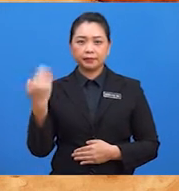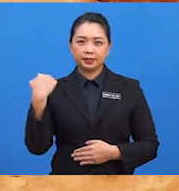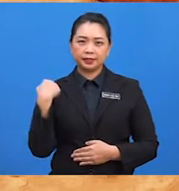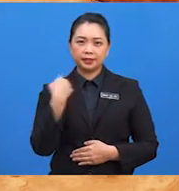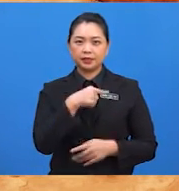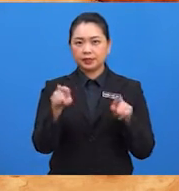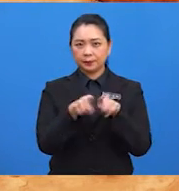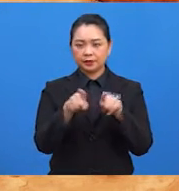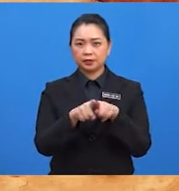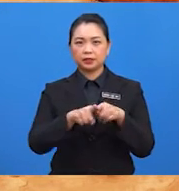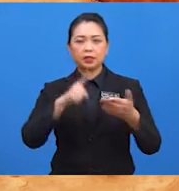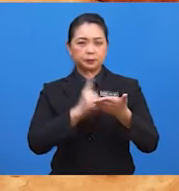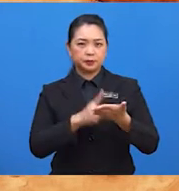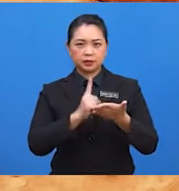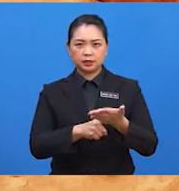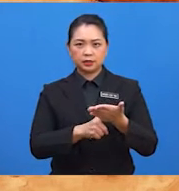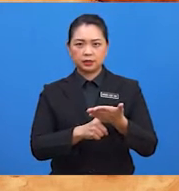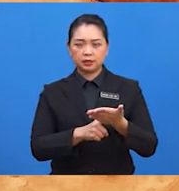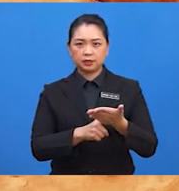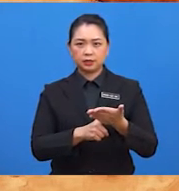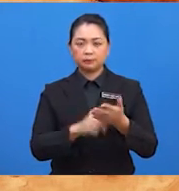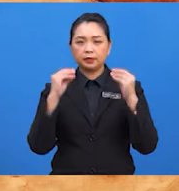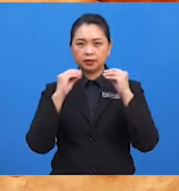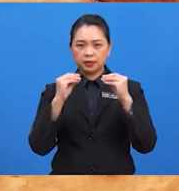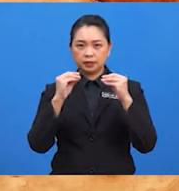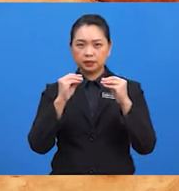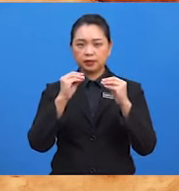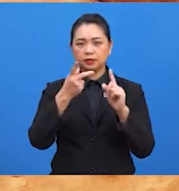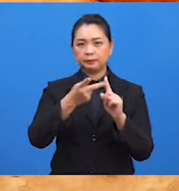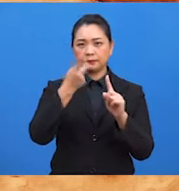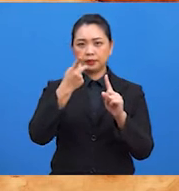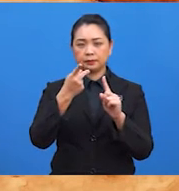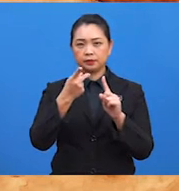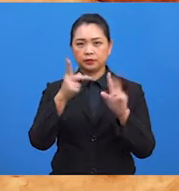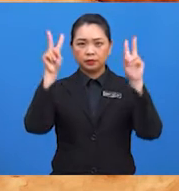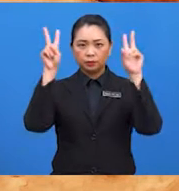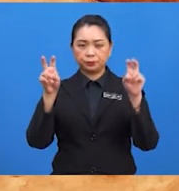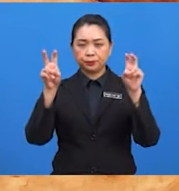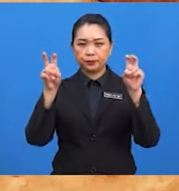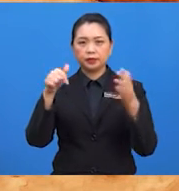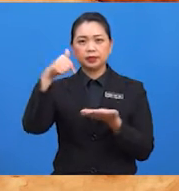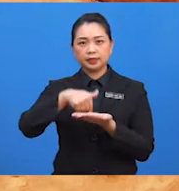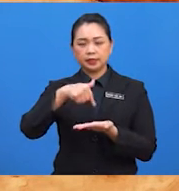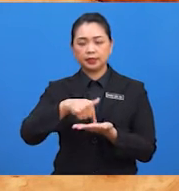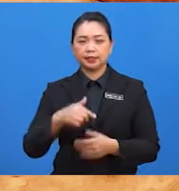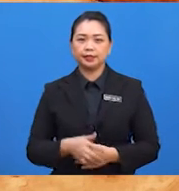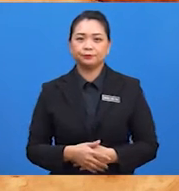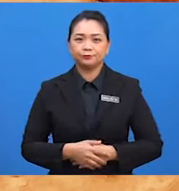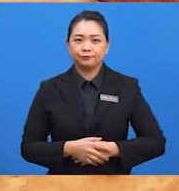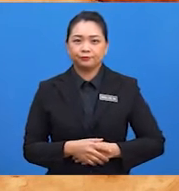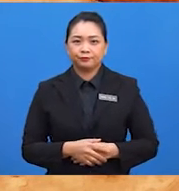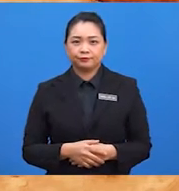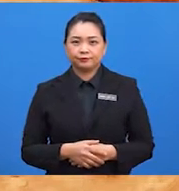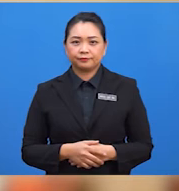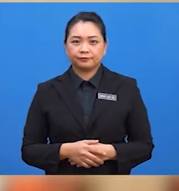marilah sama-sama kita bincangkan iktibar dan pengajaran daripada topik perkembangan empat tamadun awal